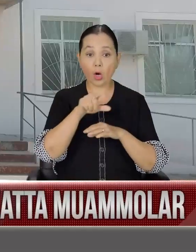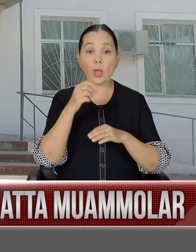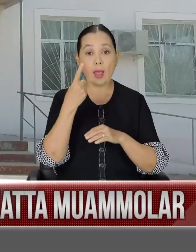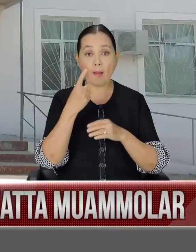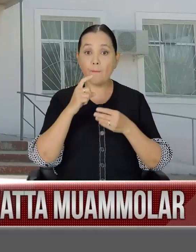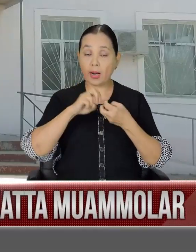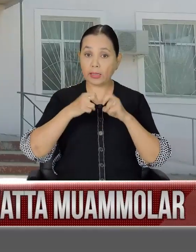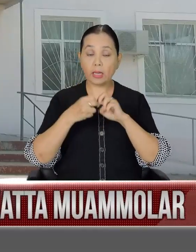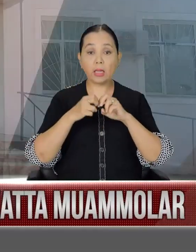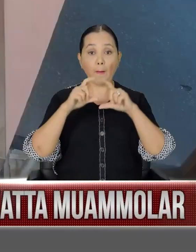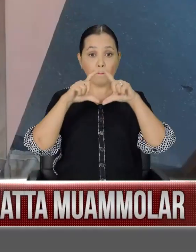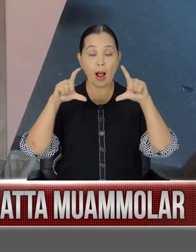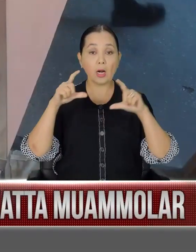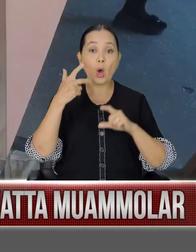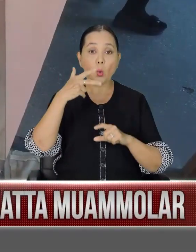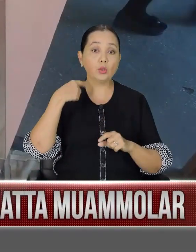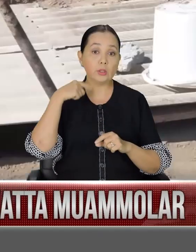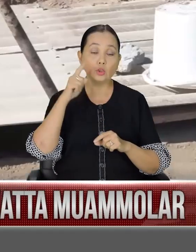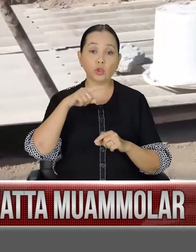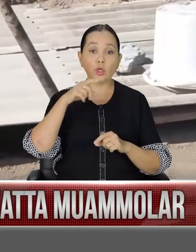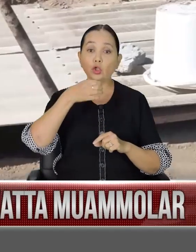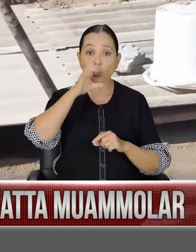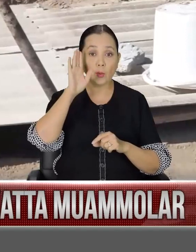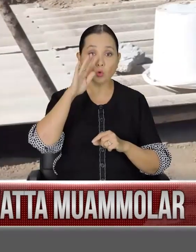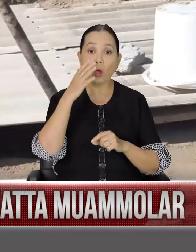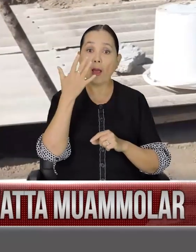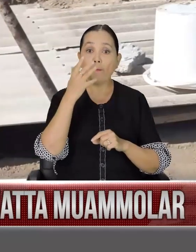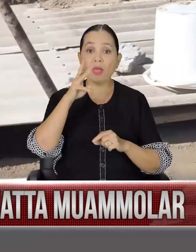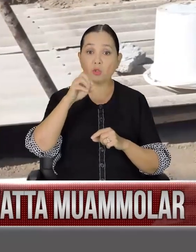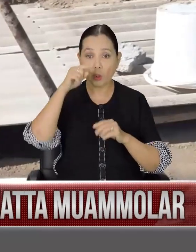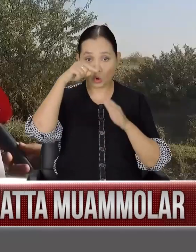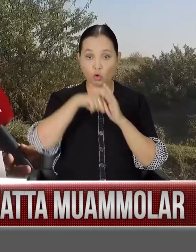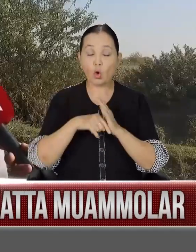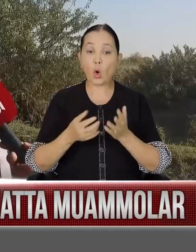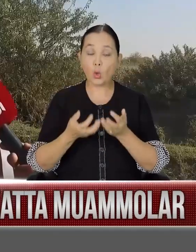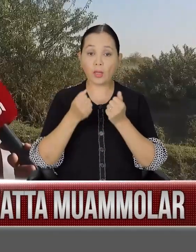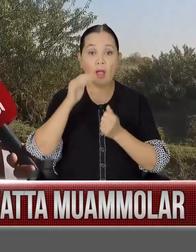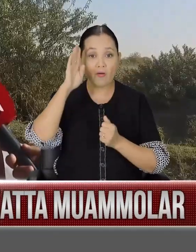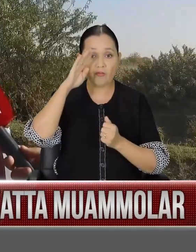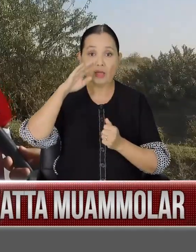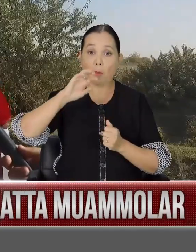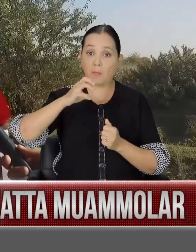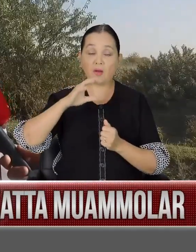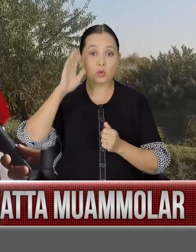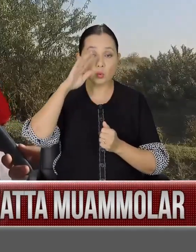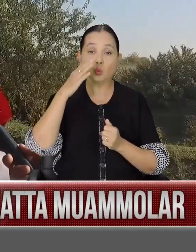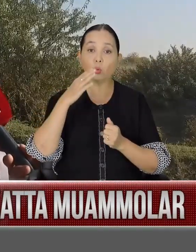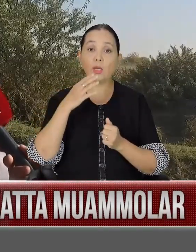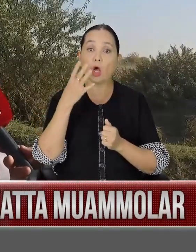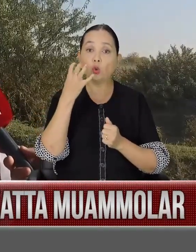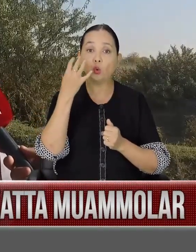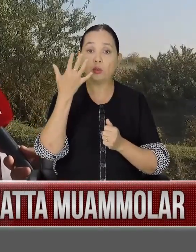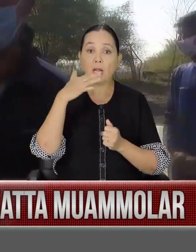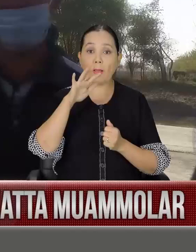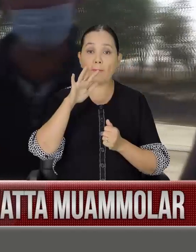bir dardı, mahalladagi 30. maktabda içimlik suyunun 5 metr çukurlikten alınışı. Vodoprovod suyu var yoğa